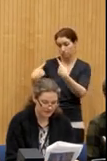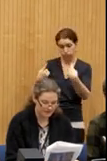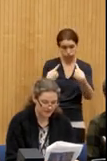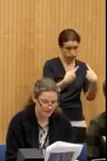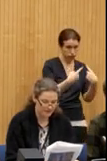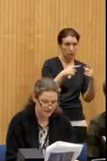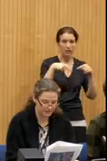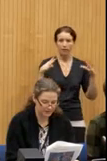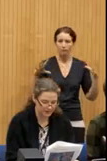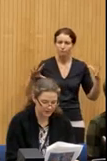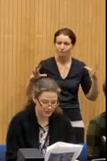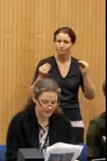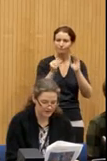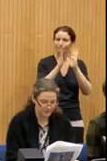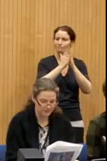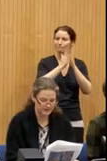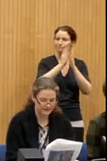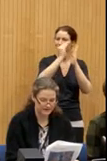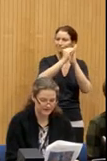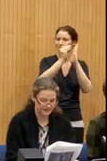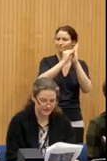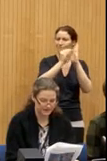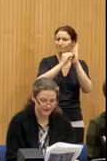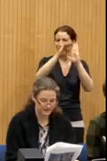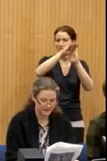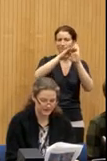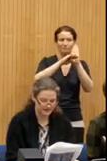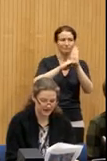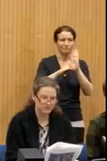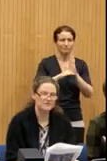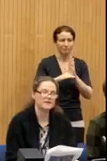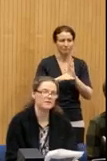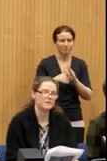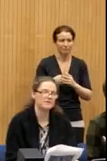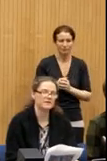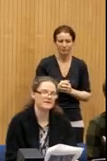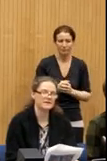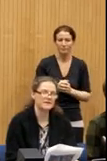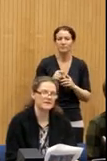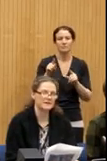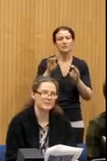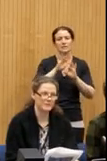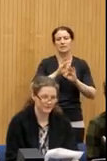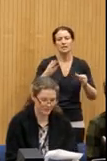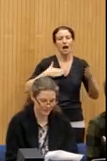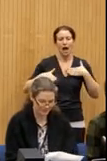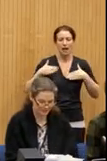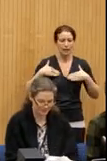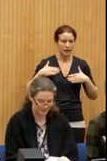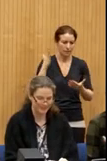jeweiligen Minister übergeben, um diese umzusetzen. Die Atmosphäre dort fand ich sehr angenehm.